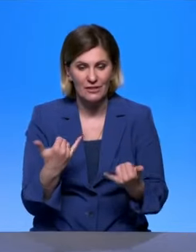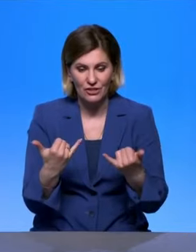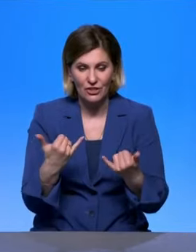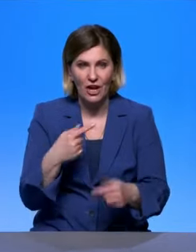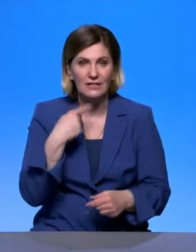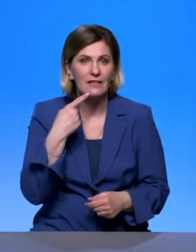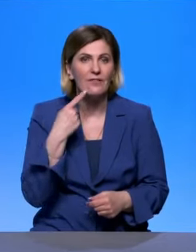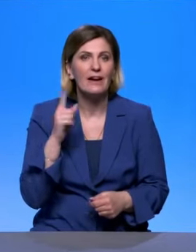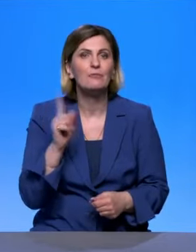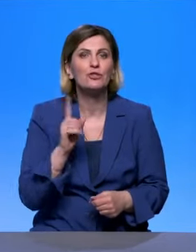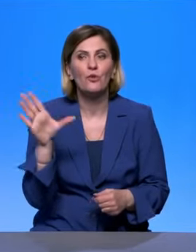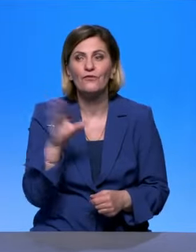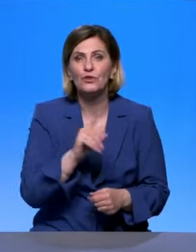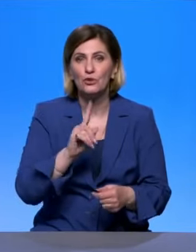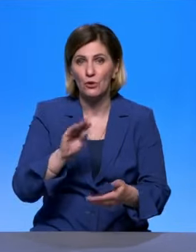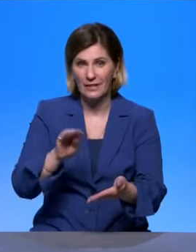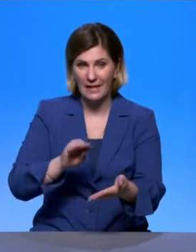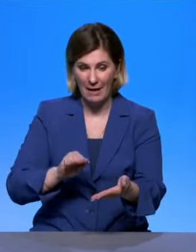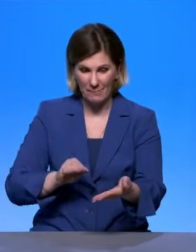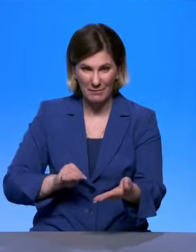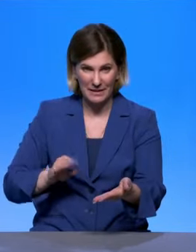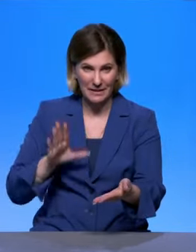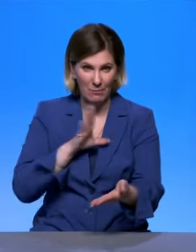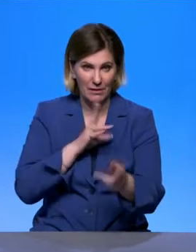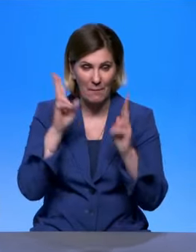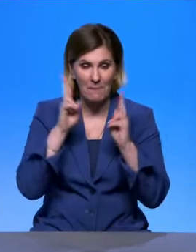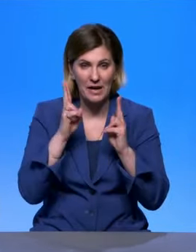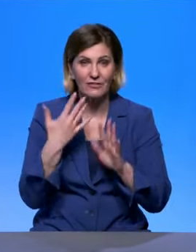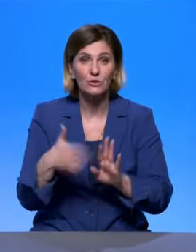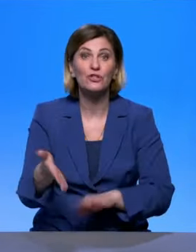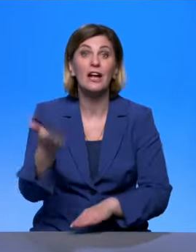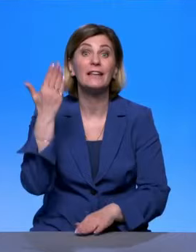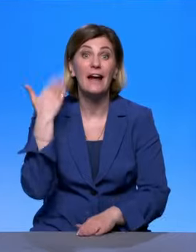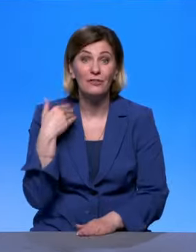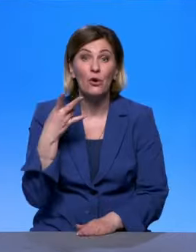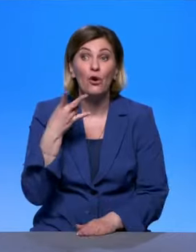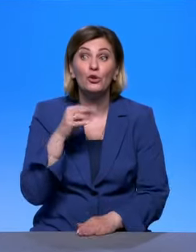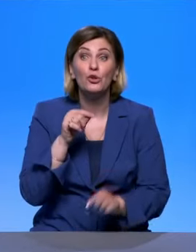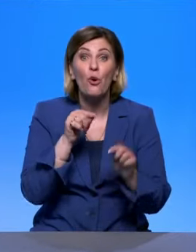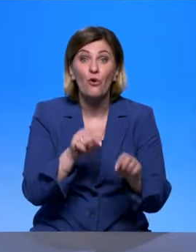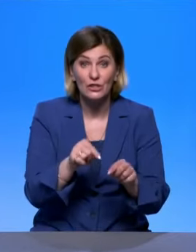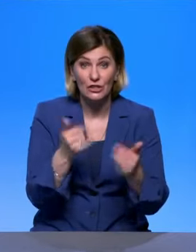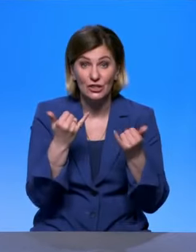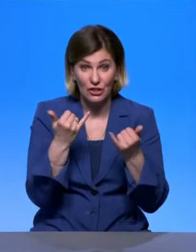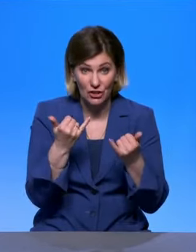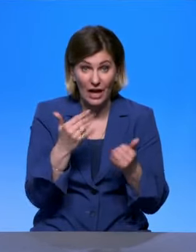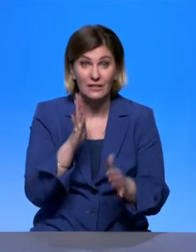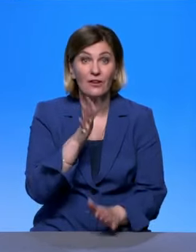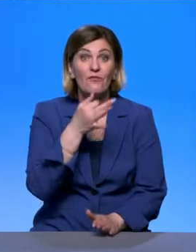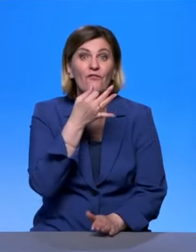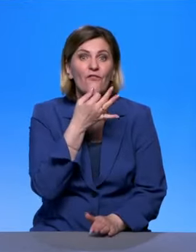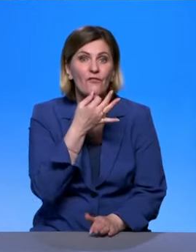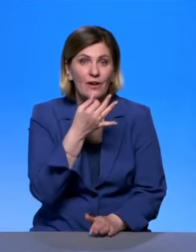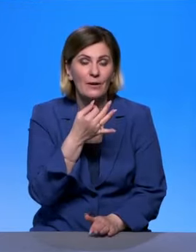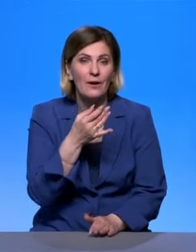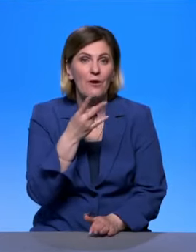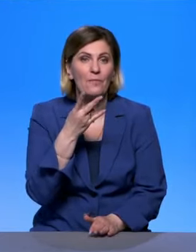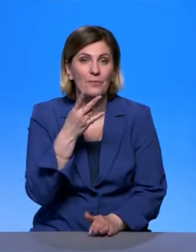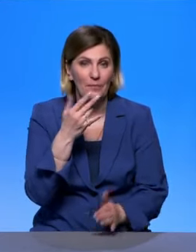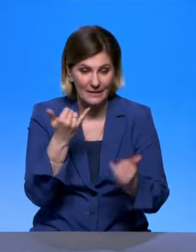критерии описаны давным-давно, то в этом смысле любой экзамен, будь то ЕГЭ или не ЕГЭ, должен проводиться по понятным и открытым